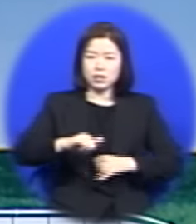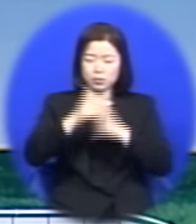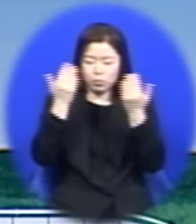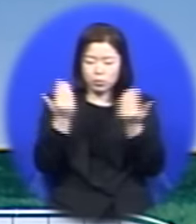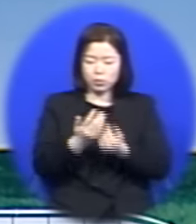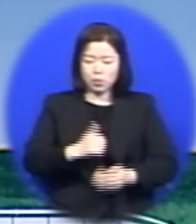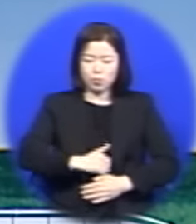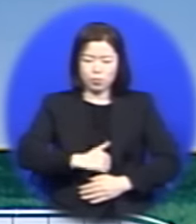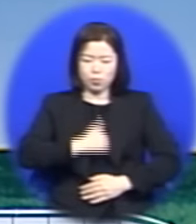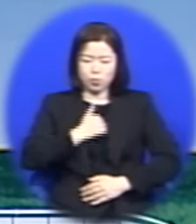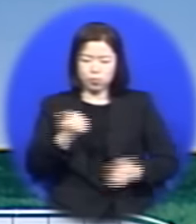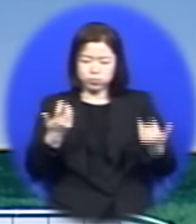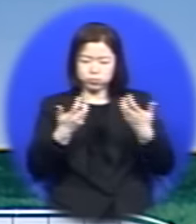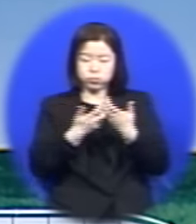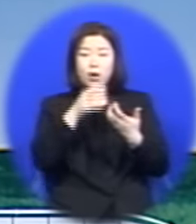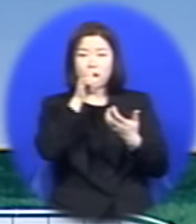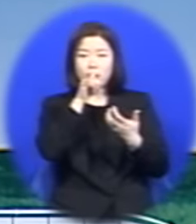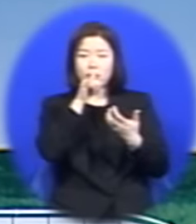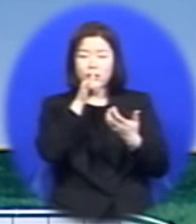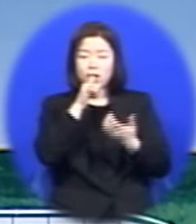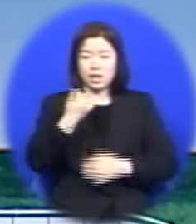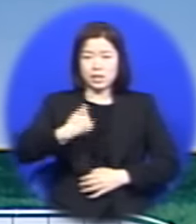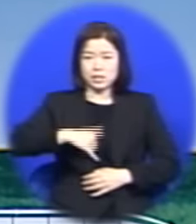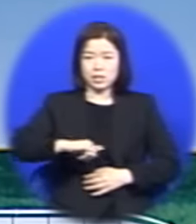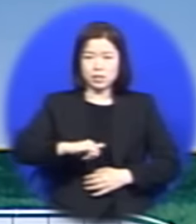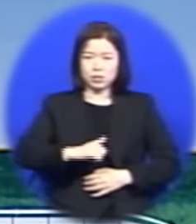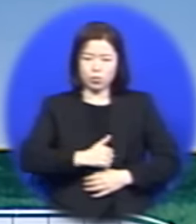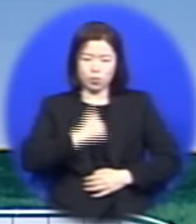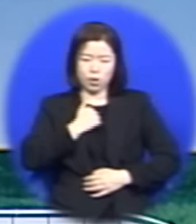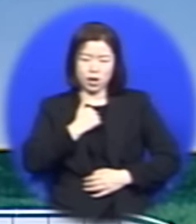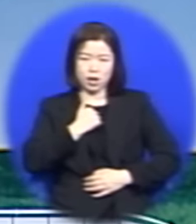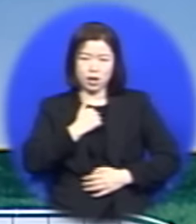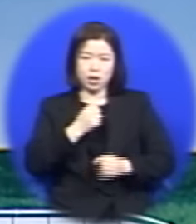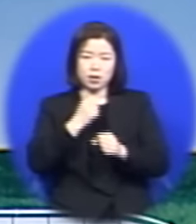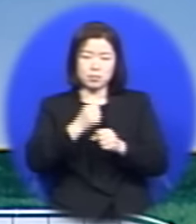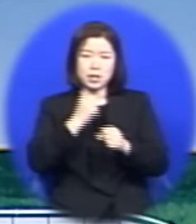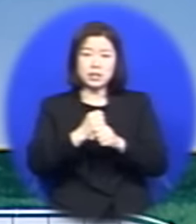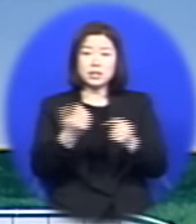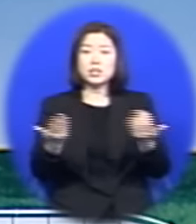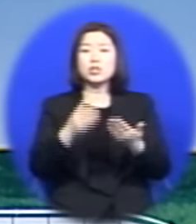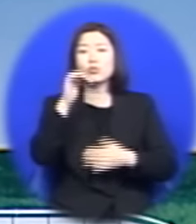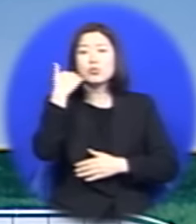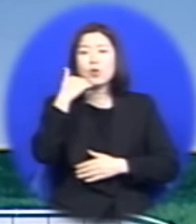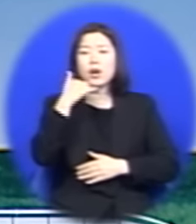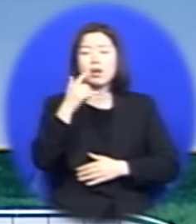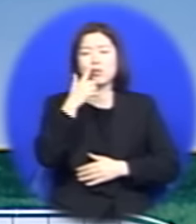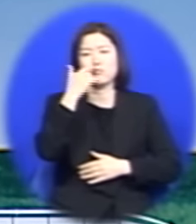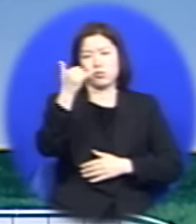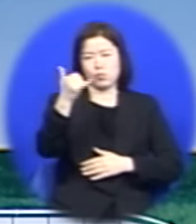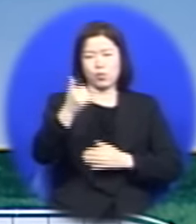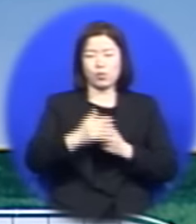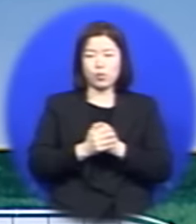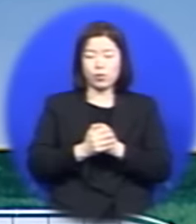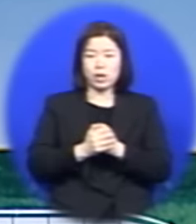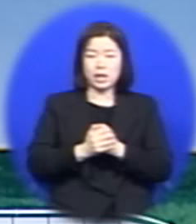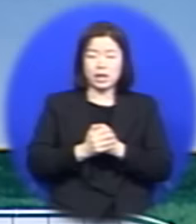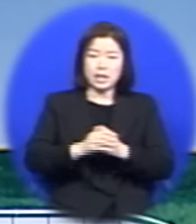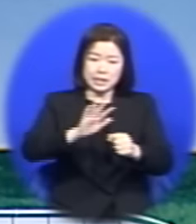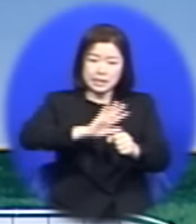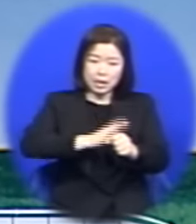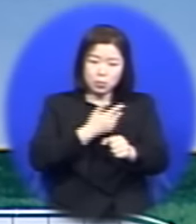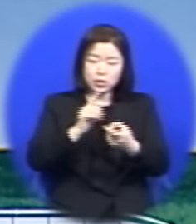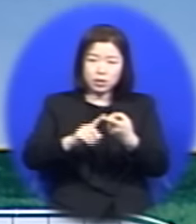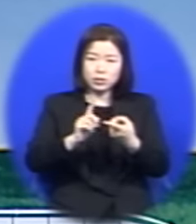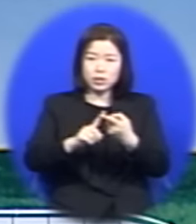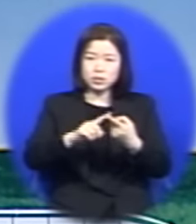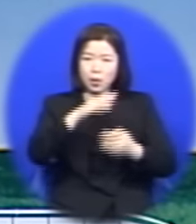있습니다. 우리 자녀들을 분노하게 하는 역할을 부모가 합니다. 부모가 잘못한 것을 바로잡아 주려고